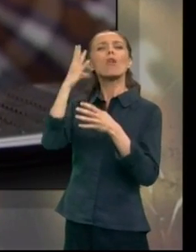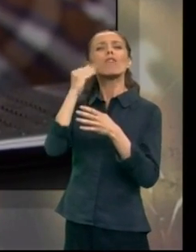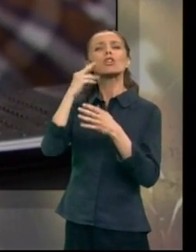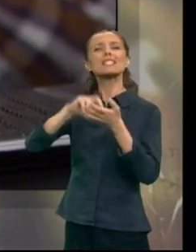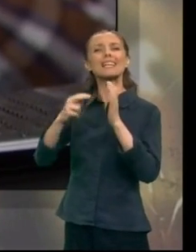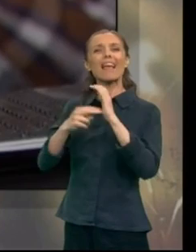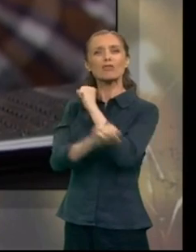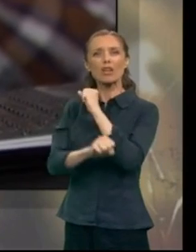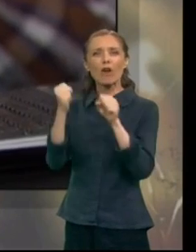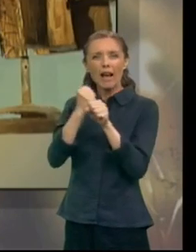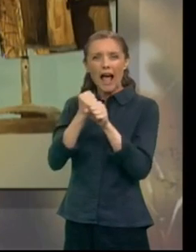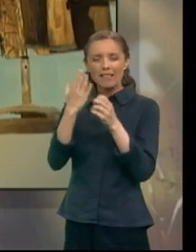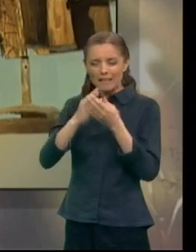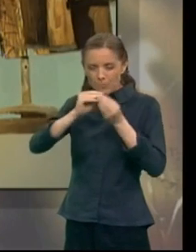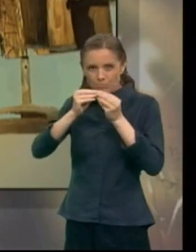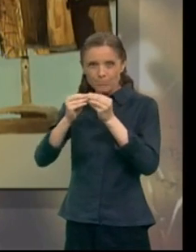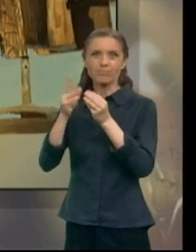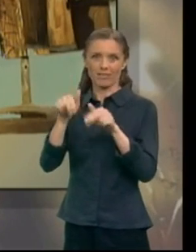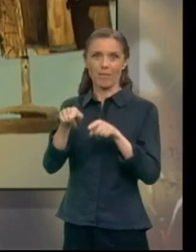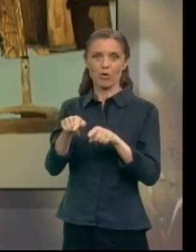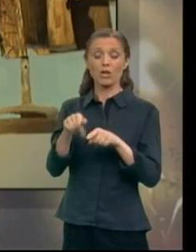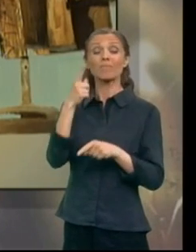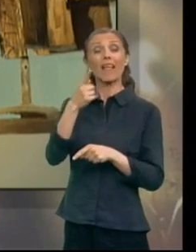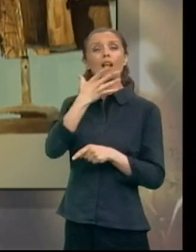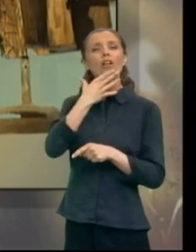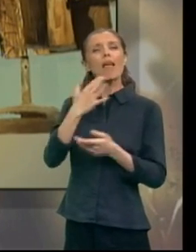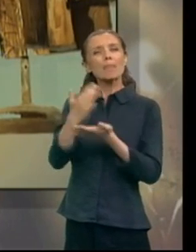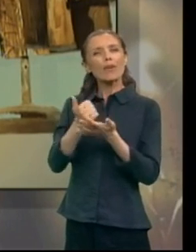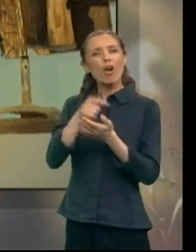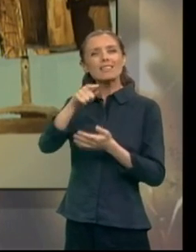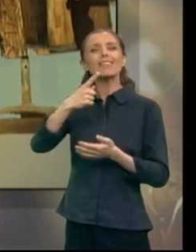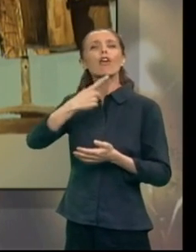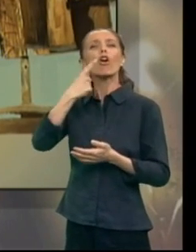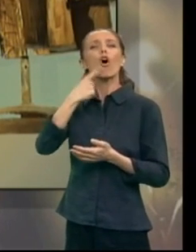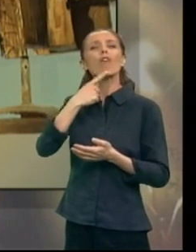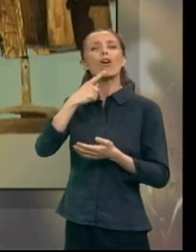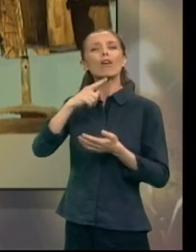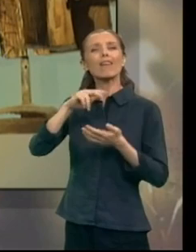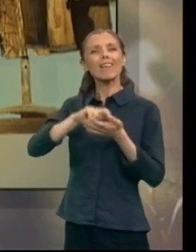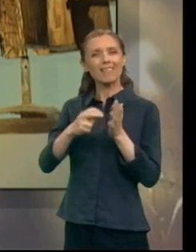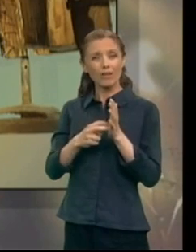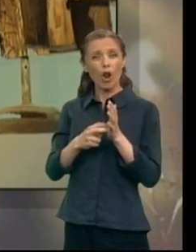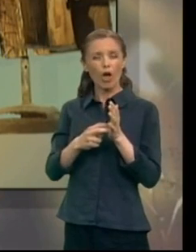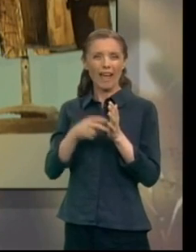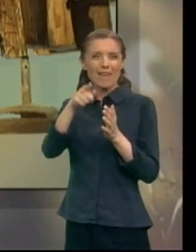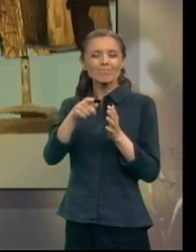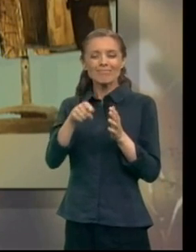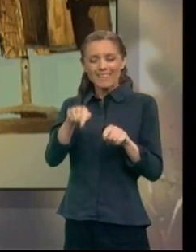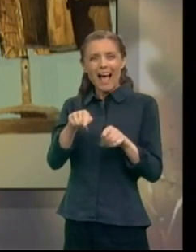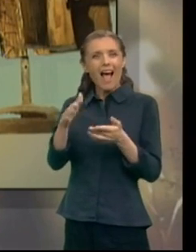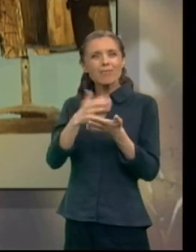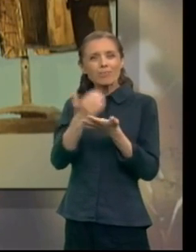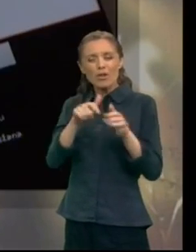fakulteta. Jedna od lepih primjena tih govornih tehnologija je u vidu asistivnih tehnologija za pomoć osobama